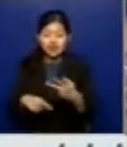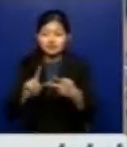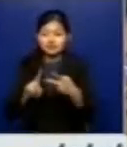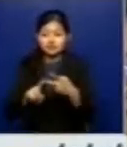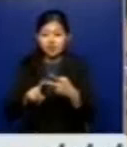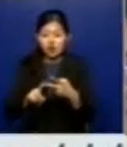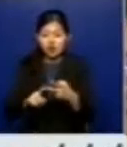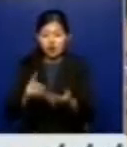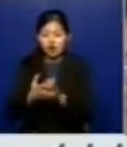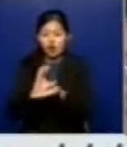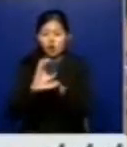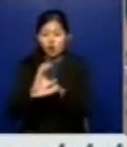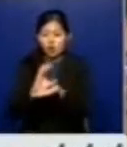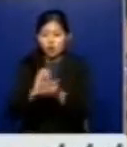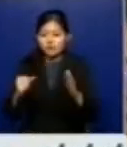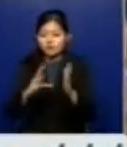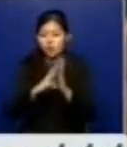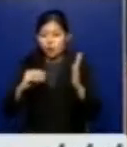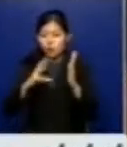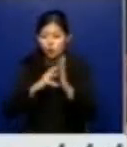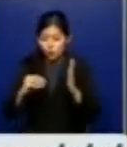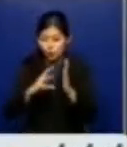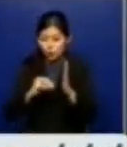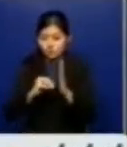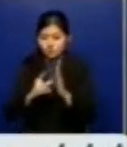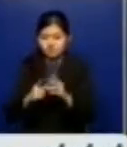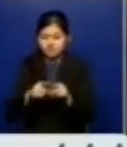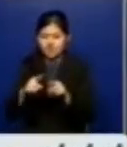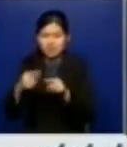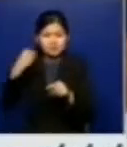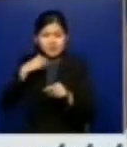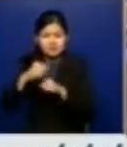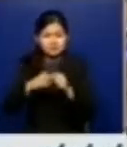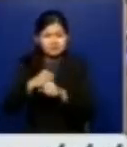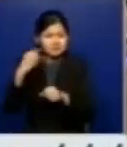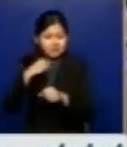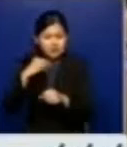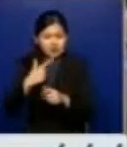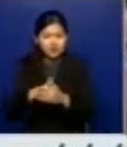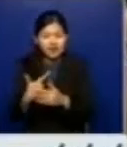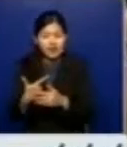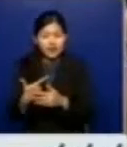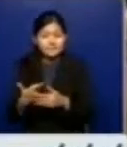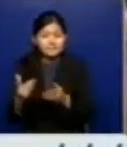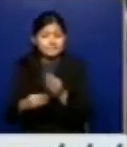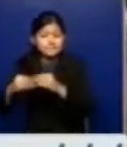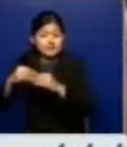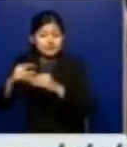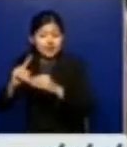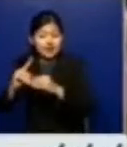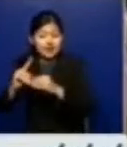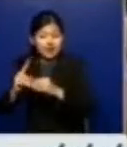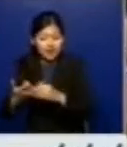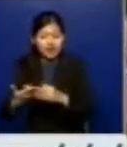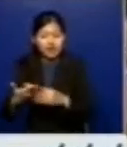มสัมมนานะครับซึ่งจริงๆแล้วเนี่ยเหมือนกับทุกปีนะครับอ้างว่าเป็นการเพิ่มประสิทธิภาพการทำงานของหน่วยงานน